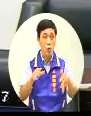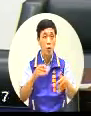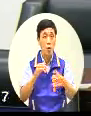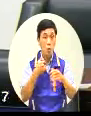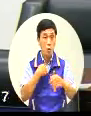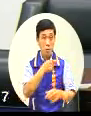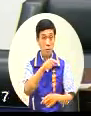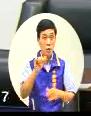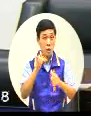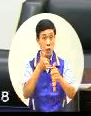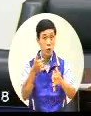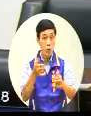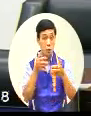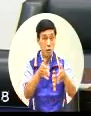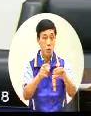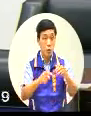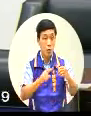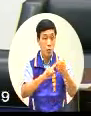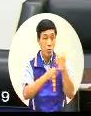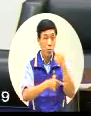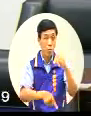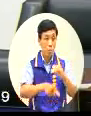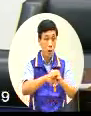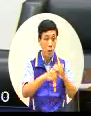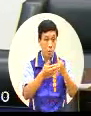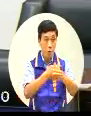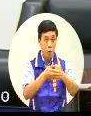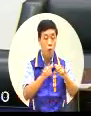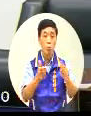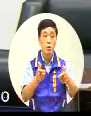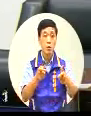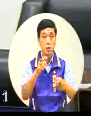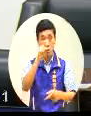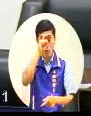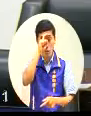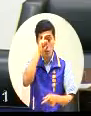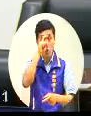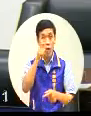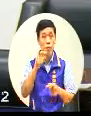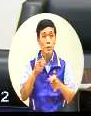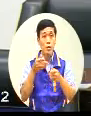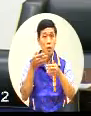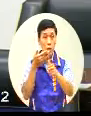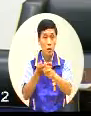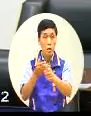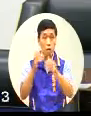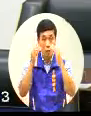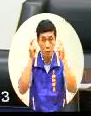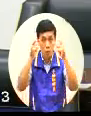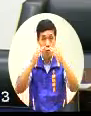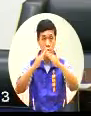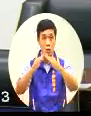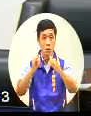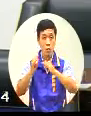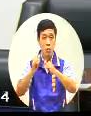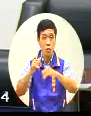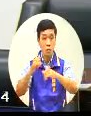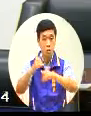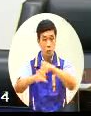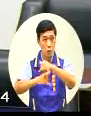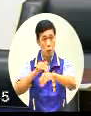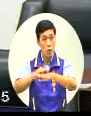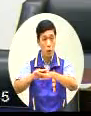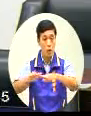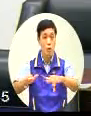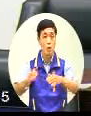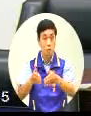违法，绝对不是。我们也希望高雄要给我们市民一个生活安全的一个空间，但是你要知道